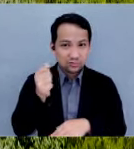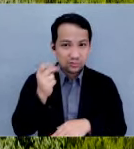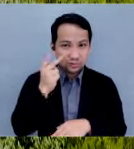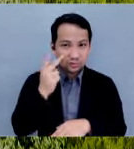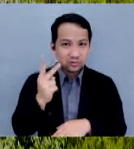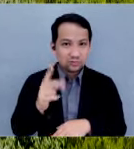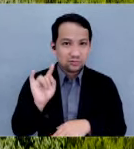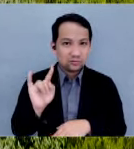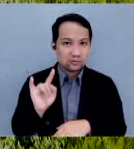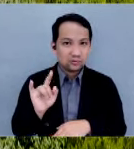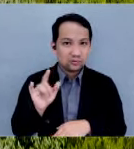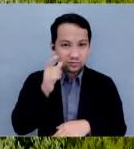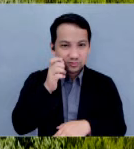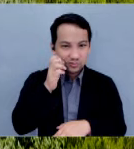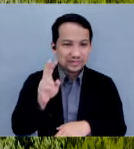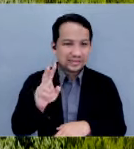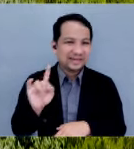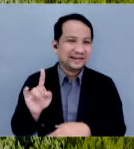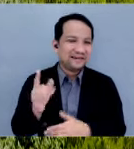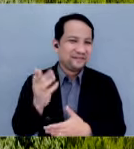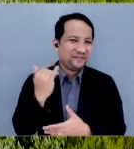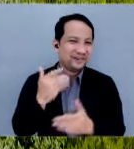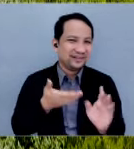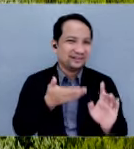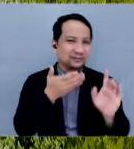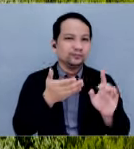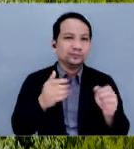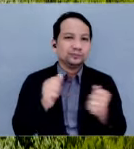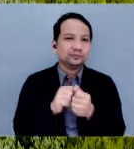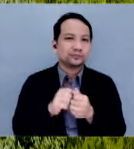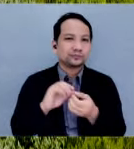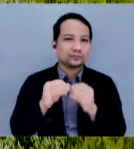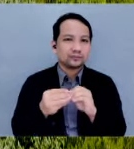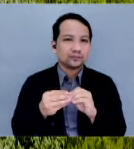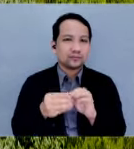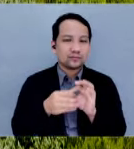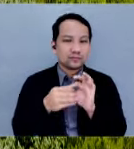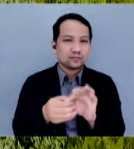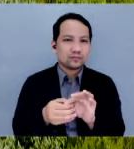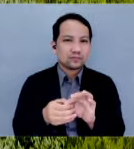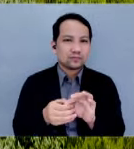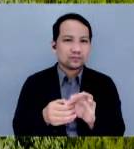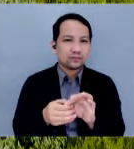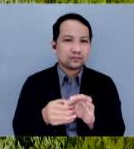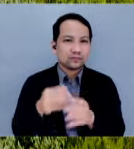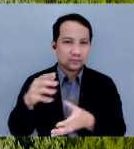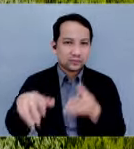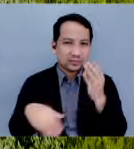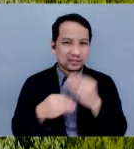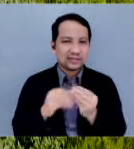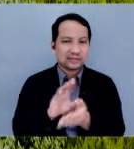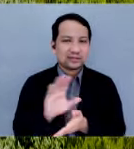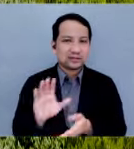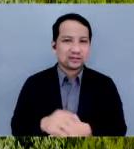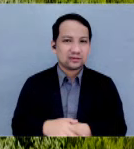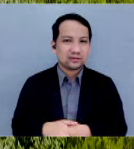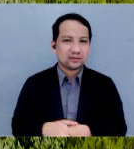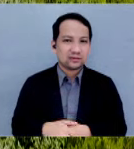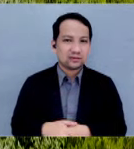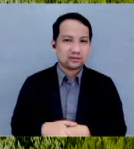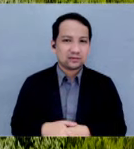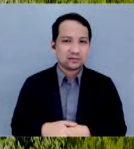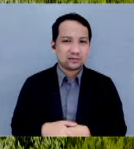si Ma'am Lucci. Yes. Sabi nga namin, huwag na kayong magpasama sa numero. Huwag na kayong dumagdag sa bilang. Hindi, marami pa yan sila.